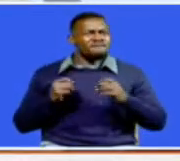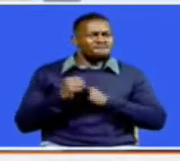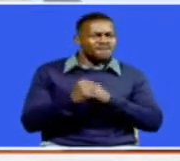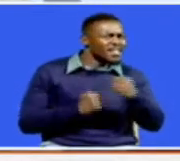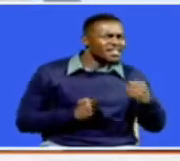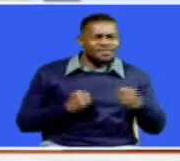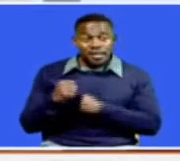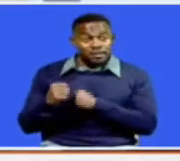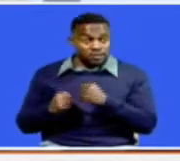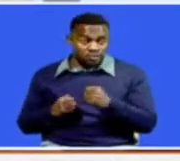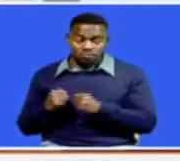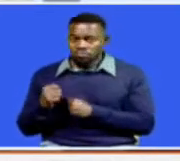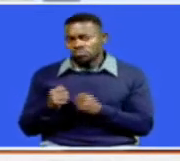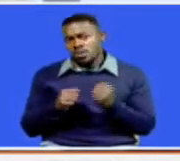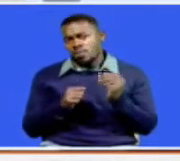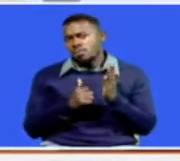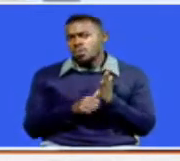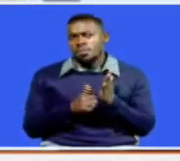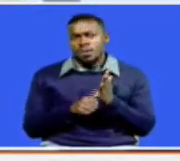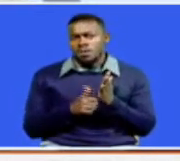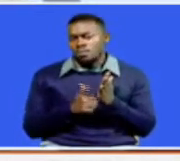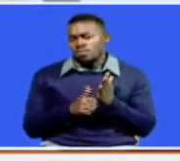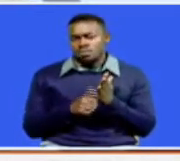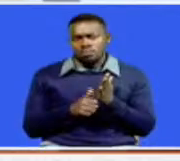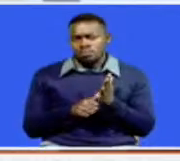in this semi-final match.